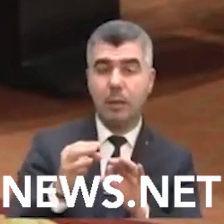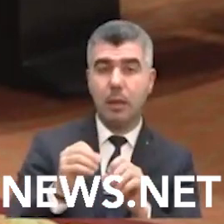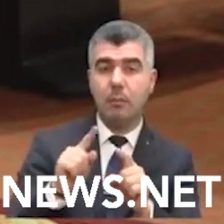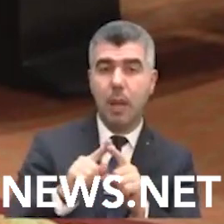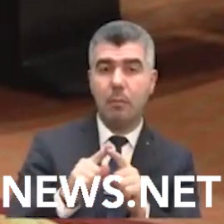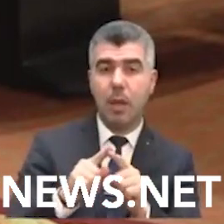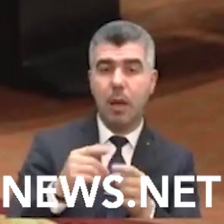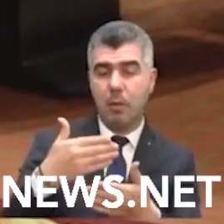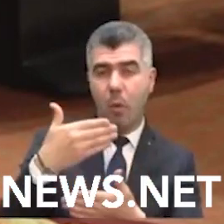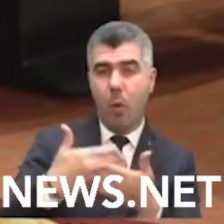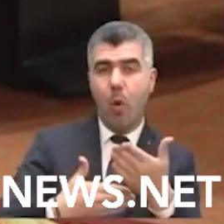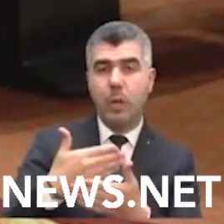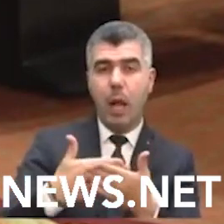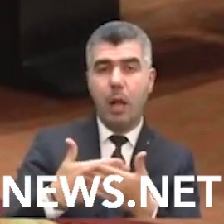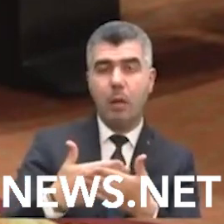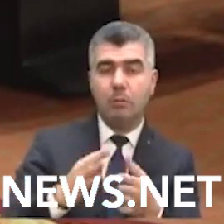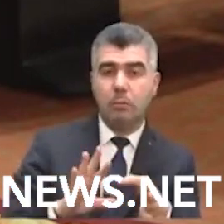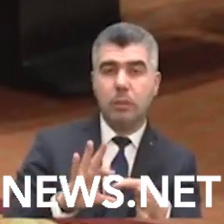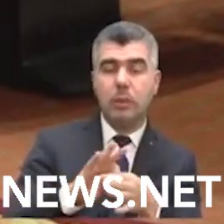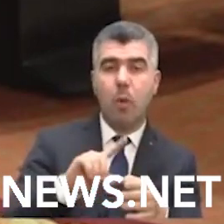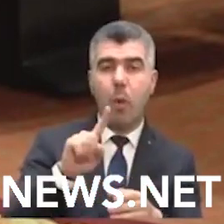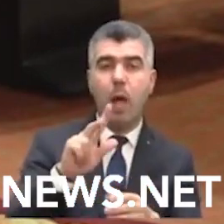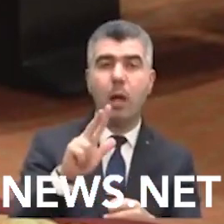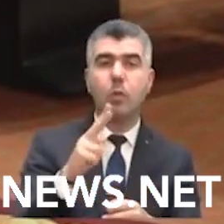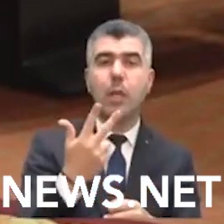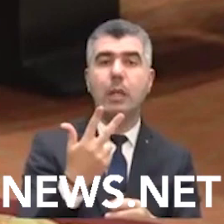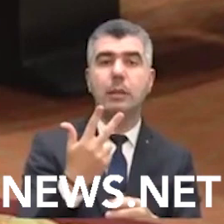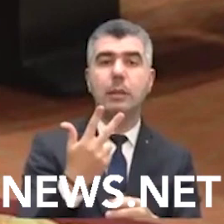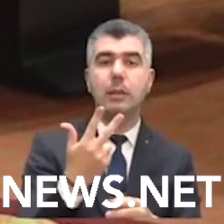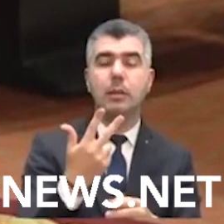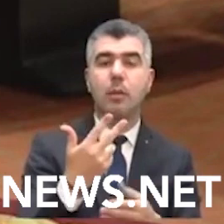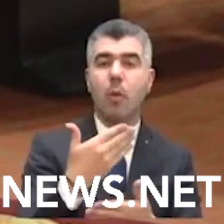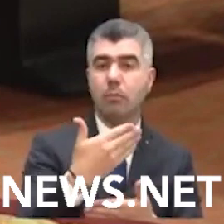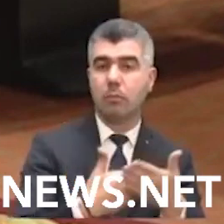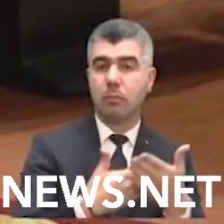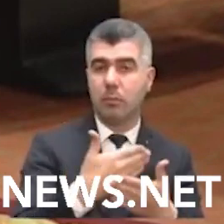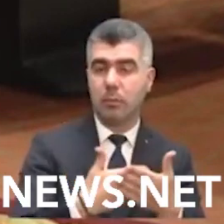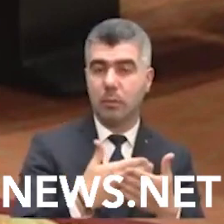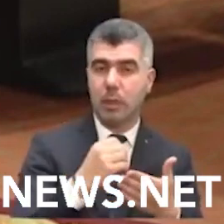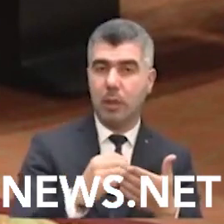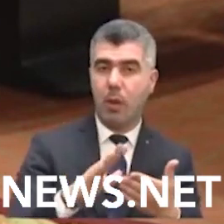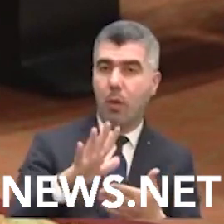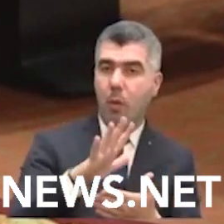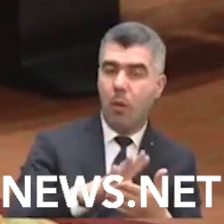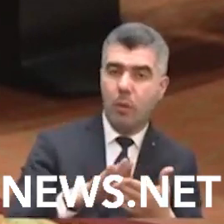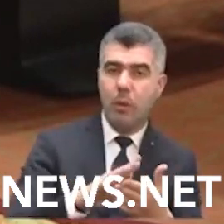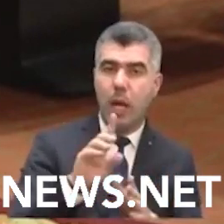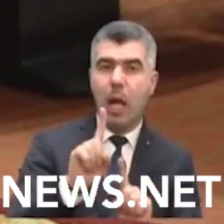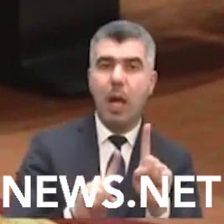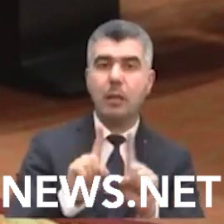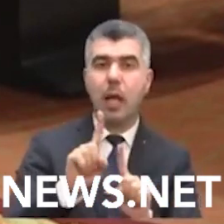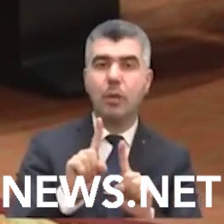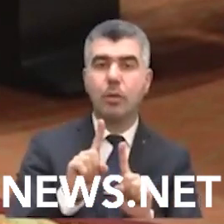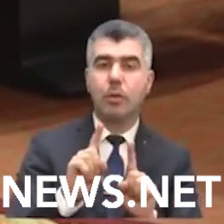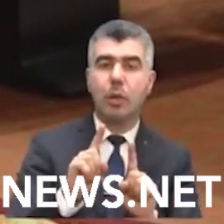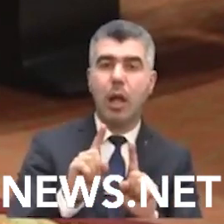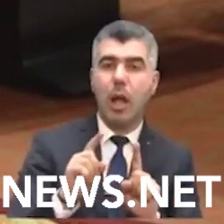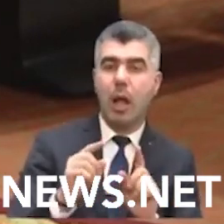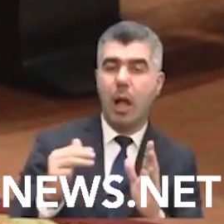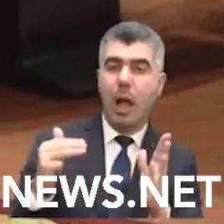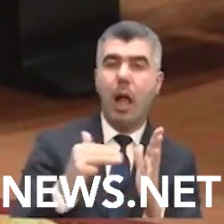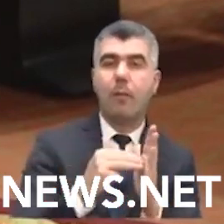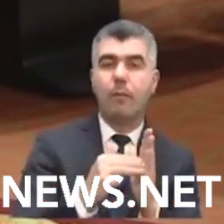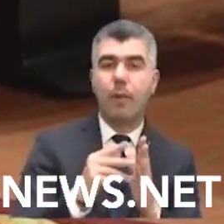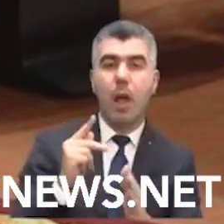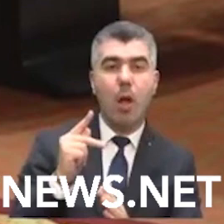تدوير مفوض لحد الآن 31 عقدا بطول شبكات يقدر بحوالي 11000 كيلومتر. وقد